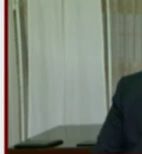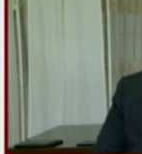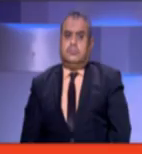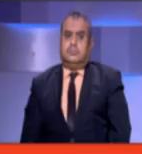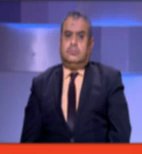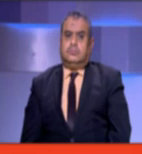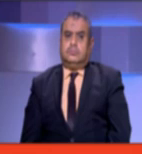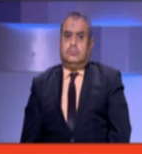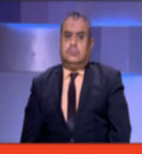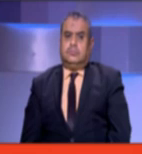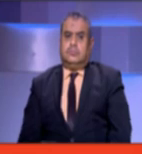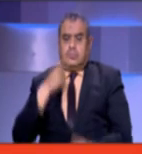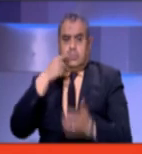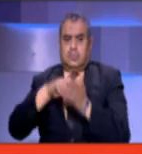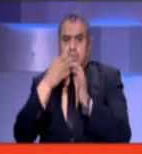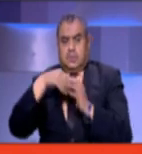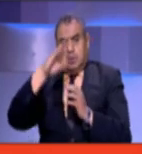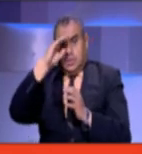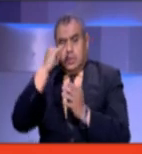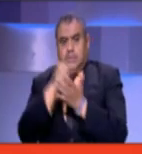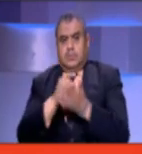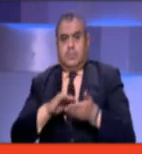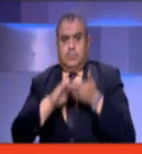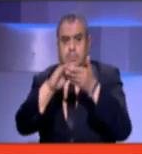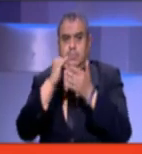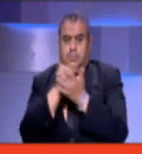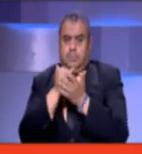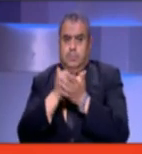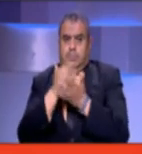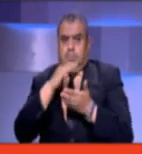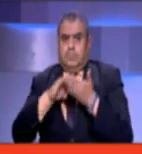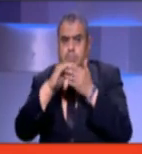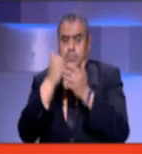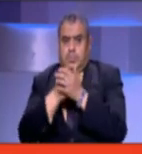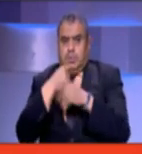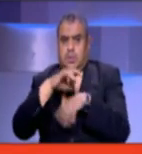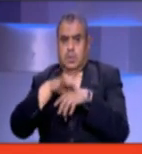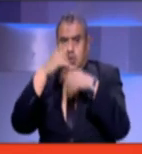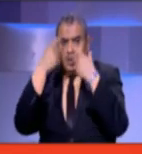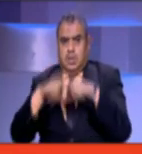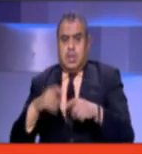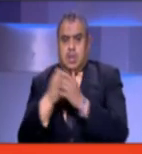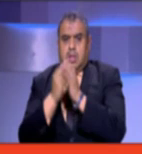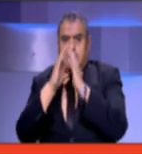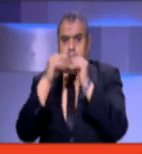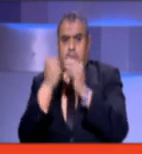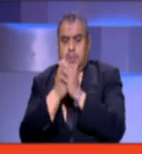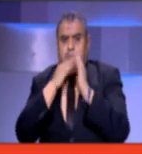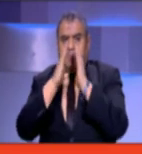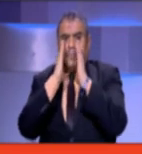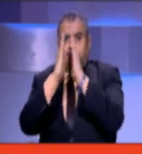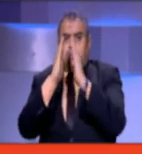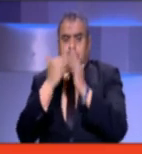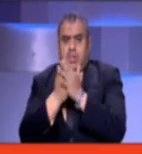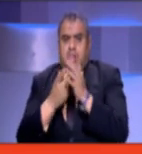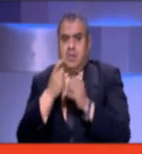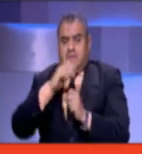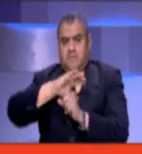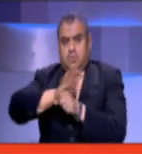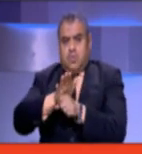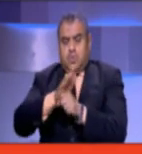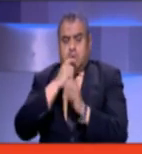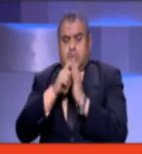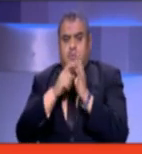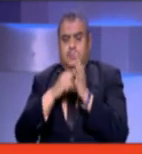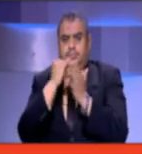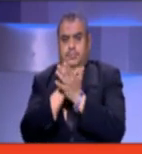يمكن في البداية نحب نوجه تحية تقدير وإجلال للدولة المصرية في تعاملها مع ملف أزمة الفيروس الكورونا.